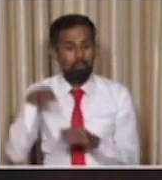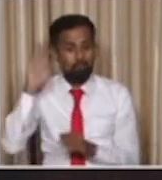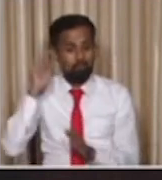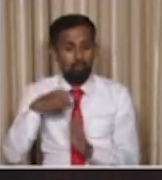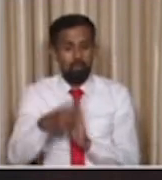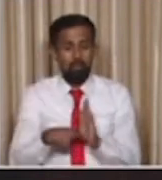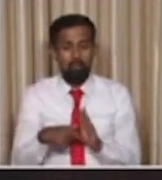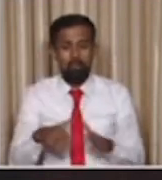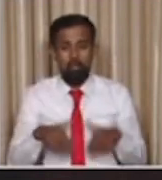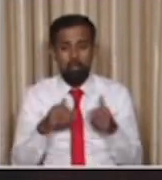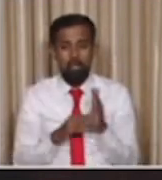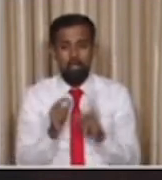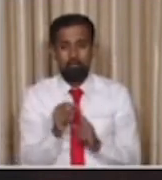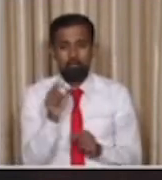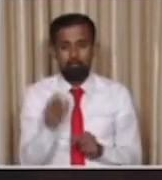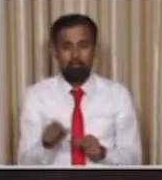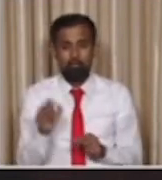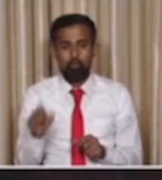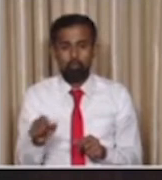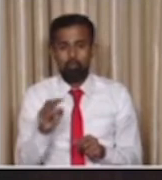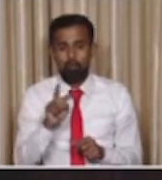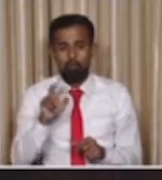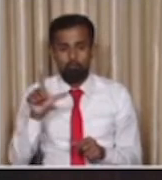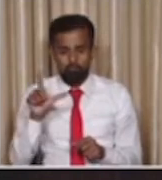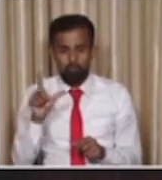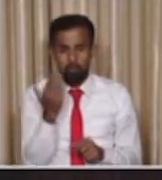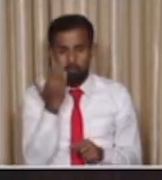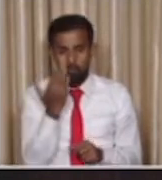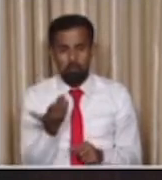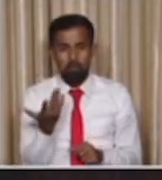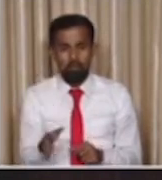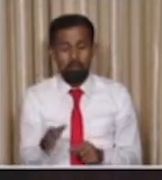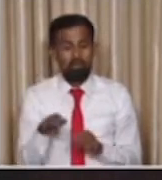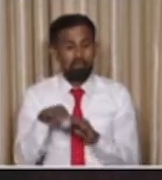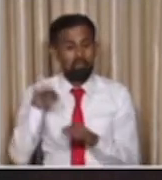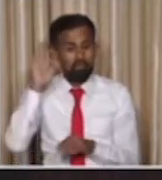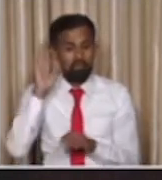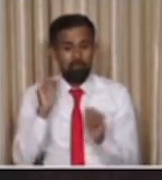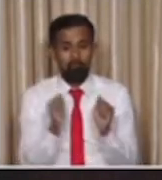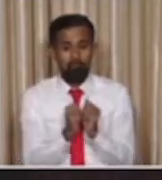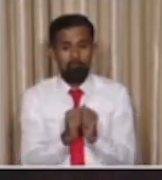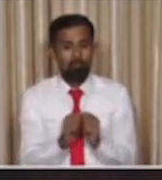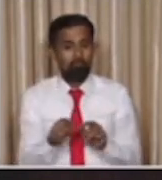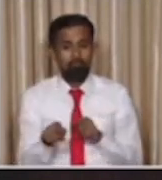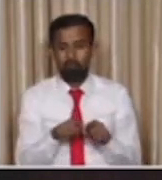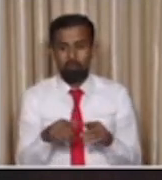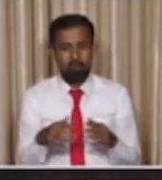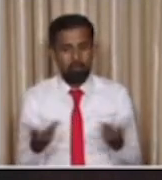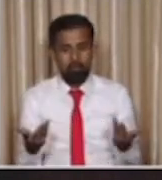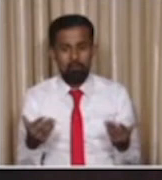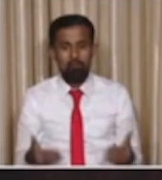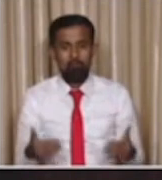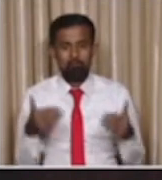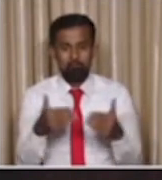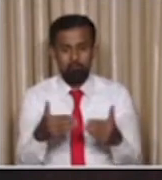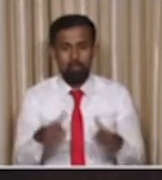රටේ හිටපු සෞඛ්‍ය අමාත්‍යවරු 27 දෙනා මුණ දුන්න ඒ කාලේ කටයුතු කරපු ආකාරයට නෙවෙයි